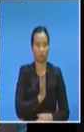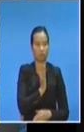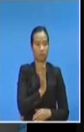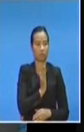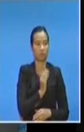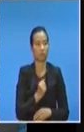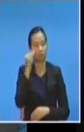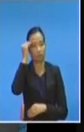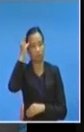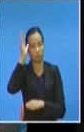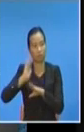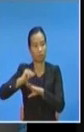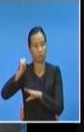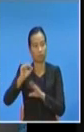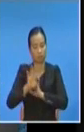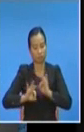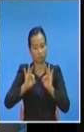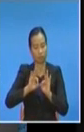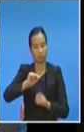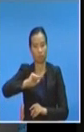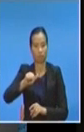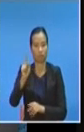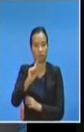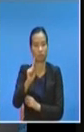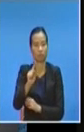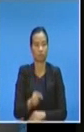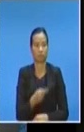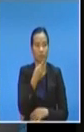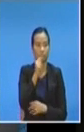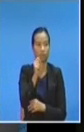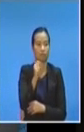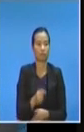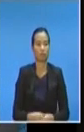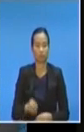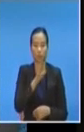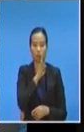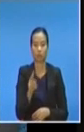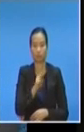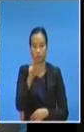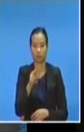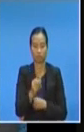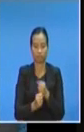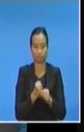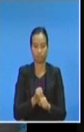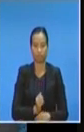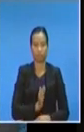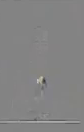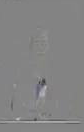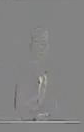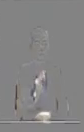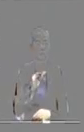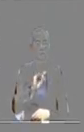ว่าบางคนก็ต่อตัวแย้งว่าถ้าใช้อาวุโสอย่างเดียวก็หมายความว่าทุกค